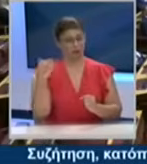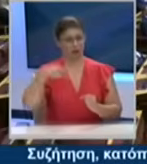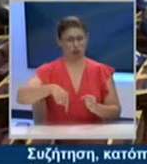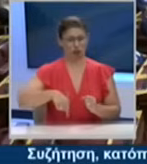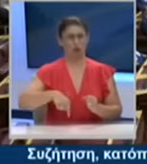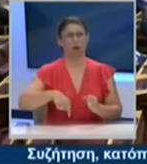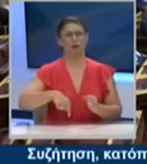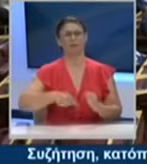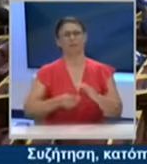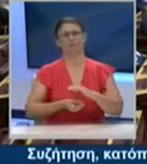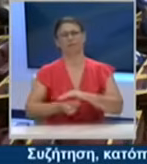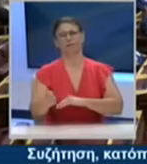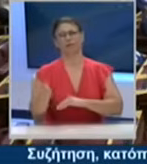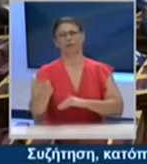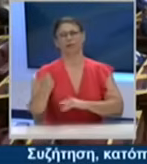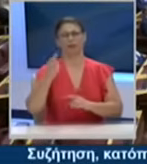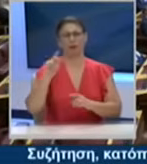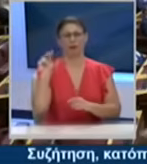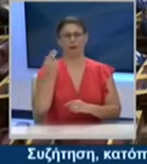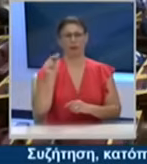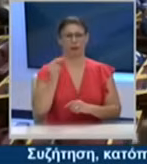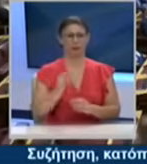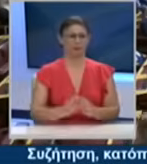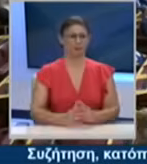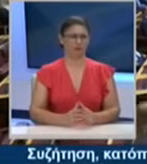αλλά και τώρα, έφυγε από το Ελληνικό Κοινοβούλιο.